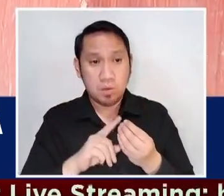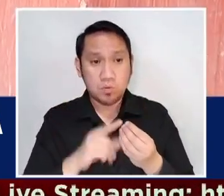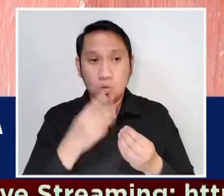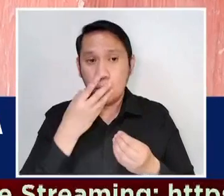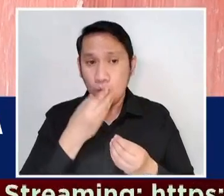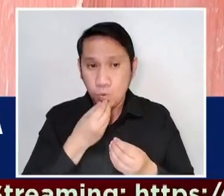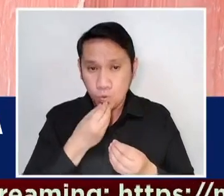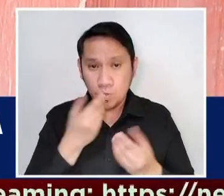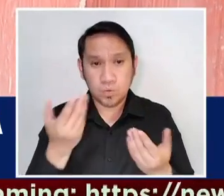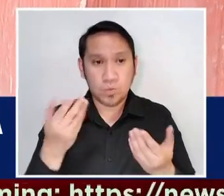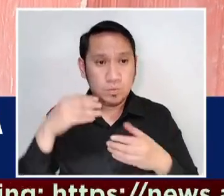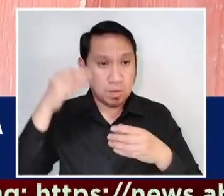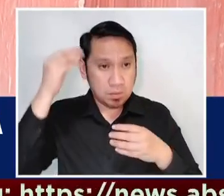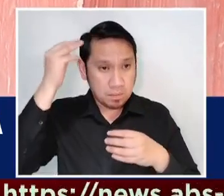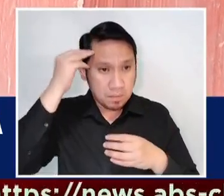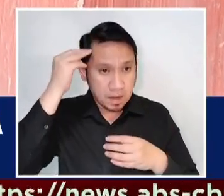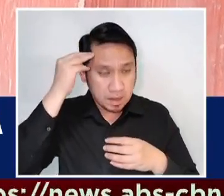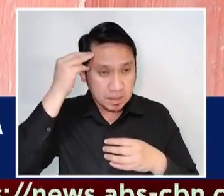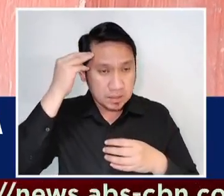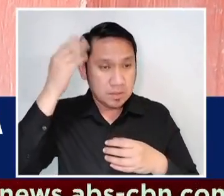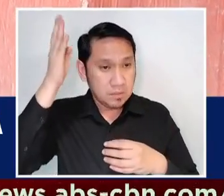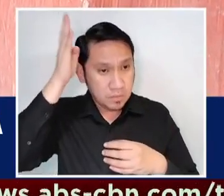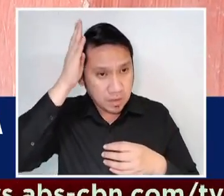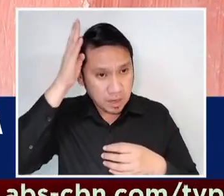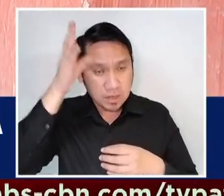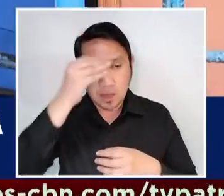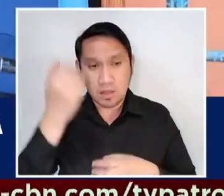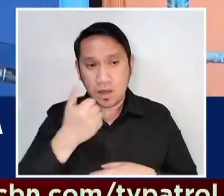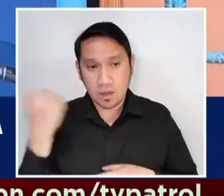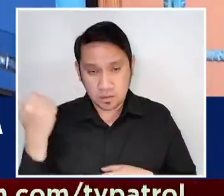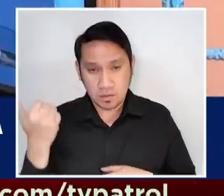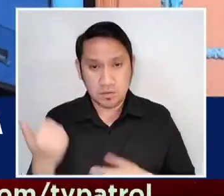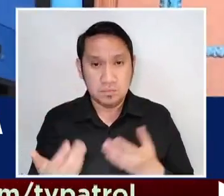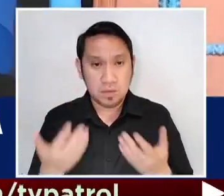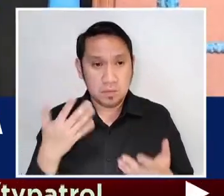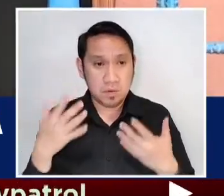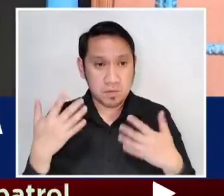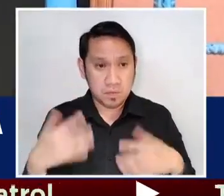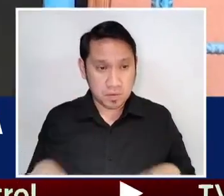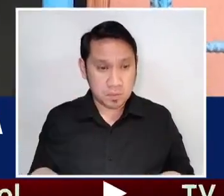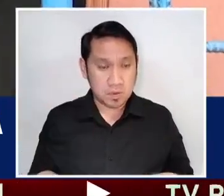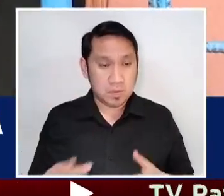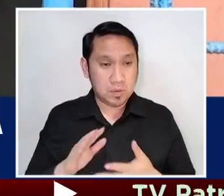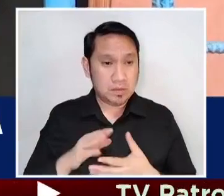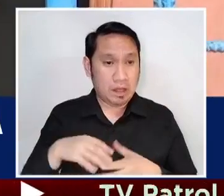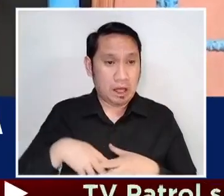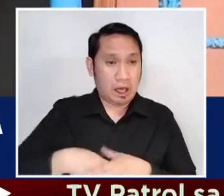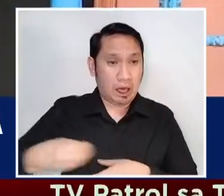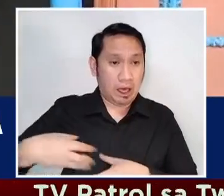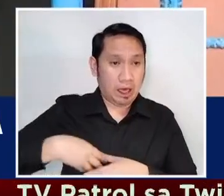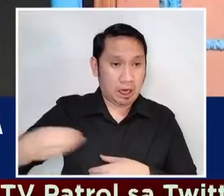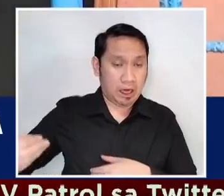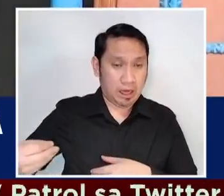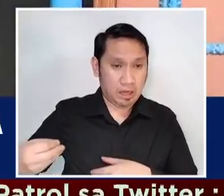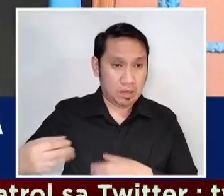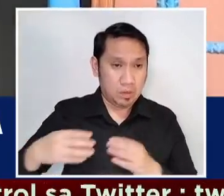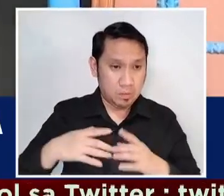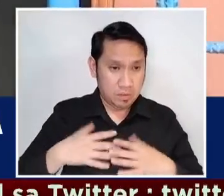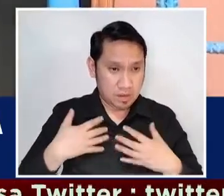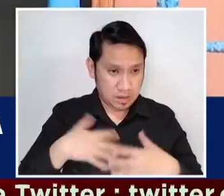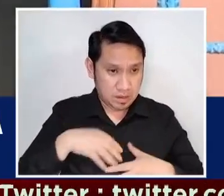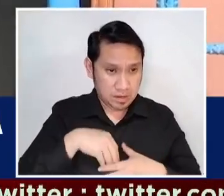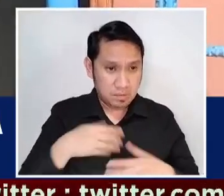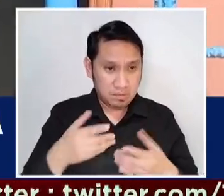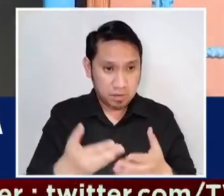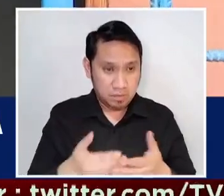ibang internal organs. Ikinabahala rin ni Fortuna na naimbalsa muna ang bangkay ni Villamor bago pa ito isinailalim sa